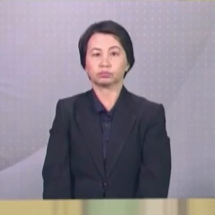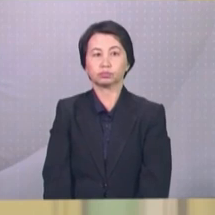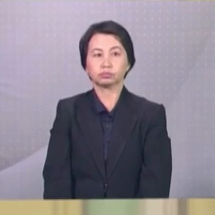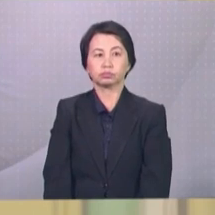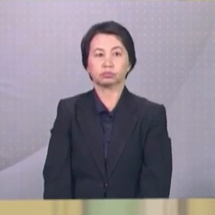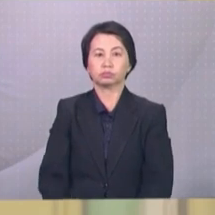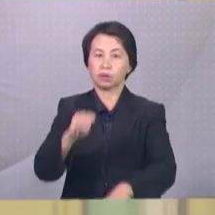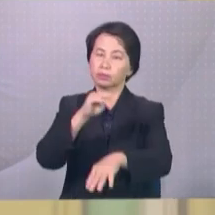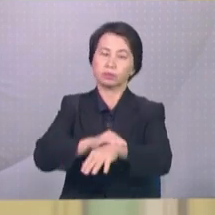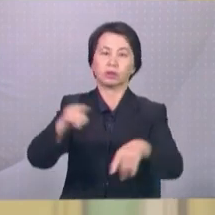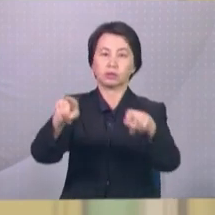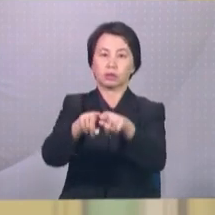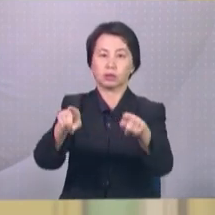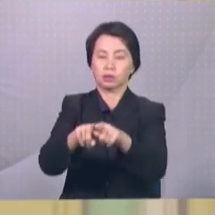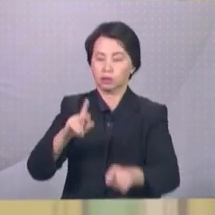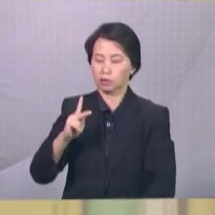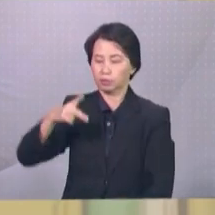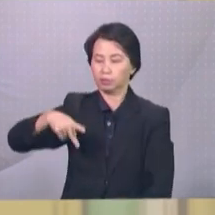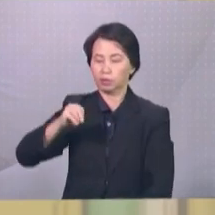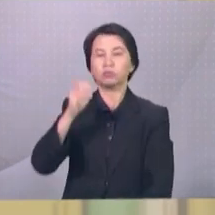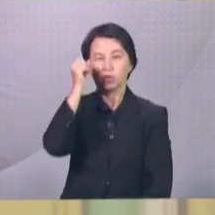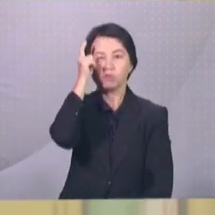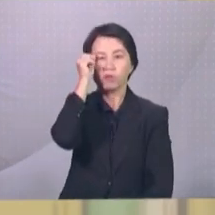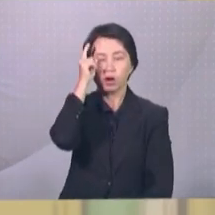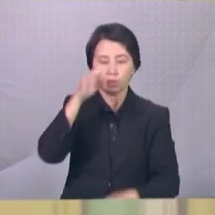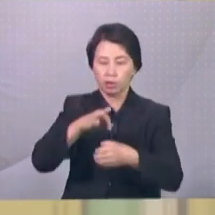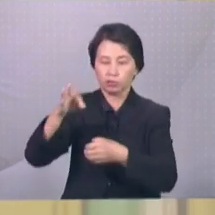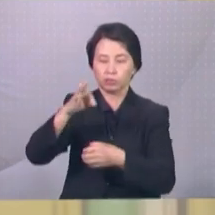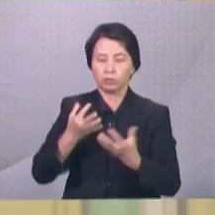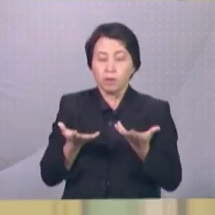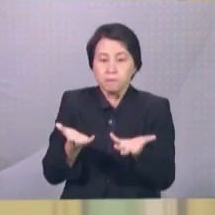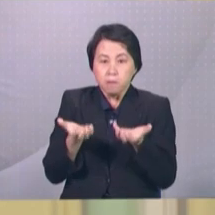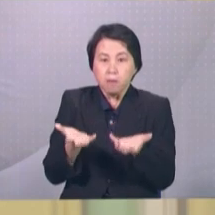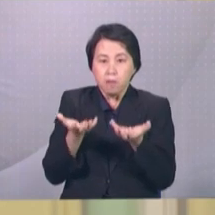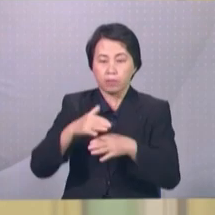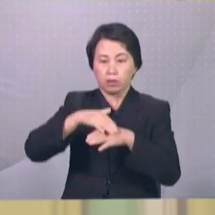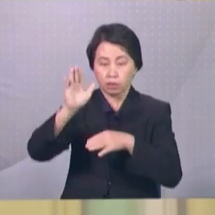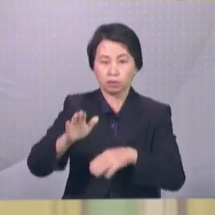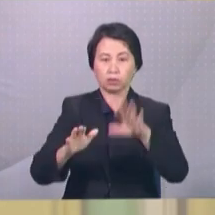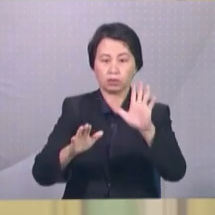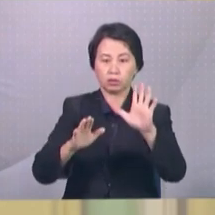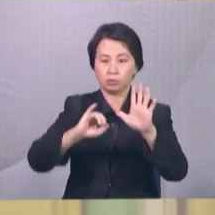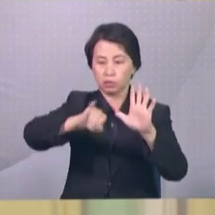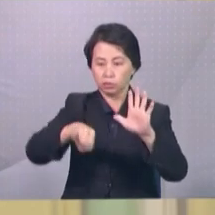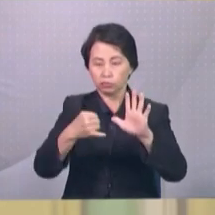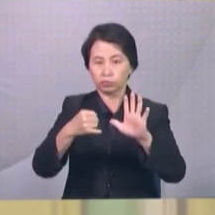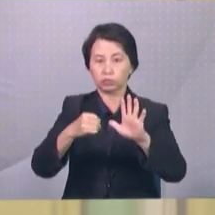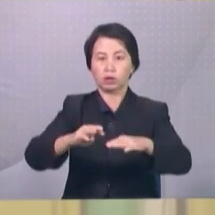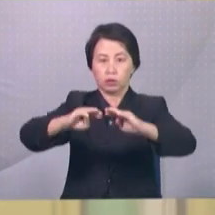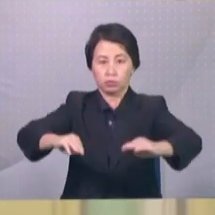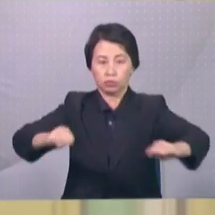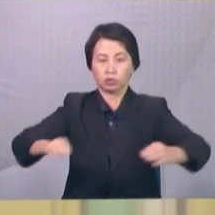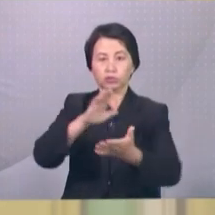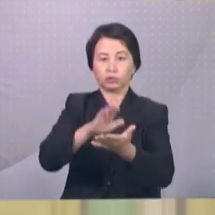Pada masa yang sama, KPM memahami semangat berkobar-kobar lebih 5 juta anak-anak